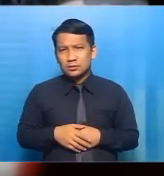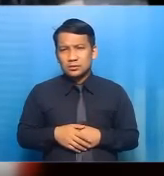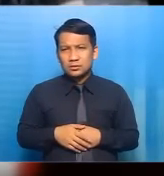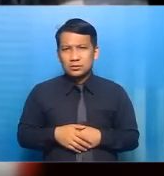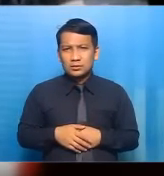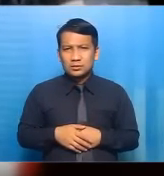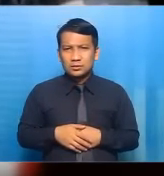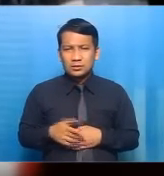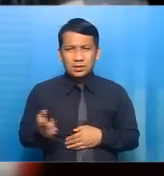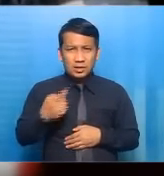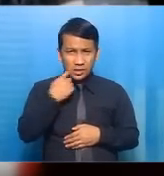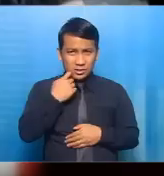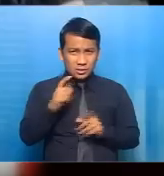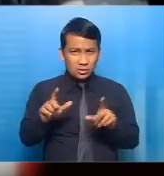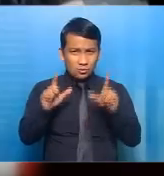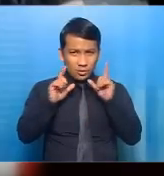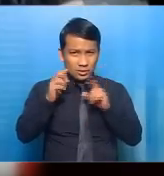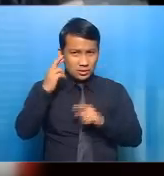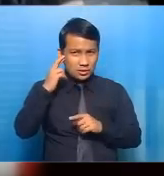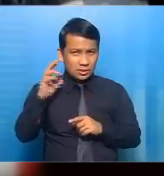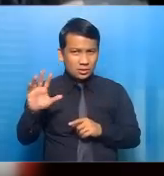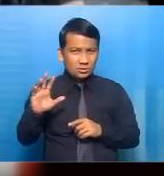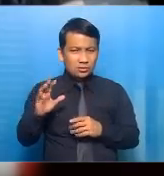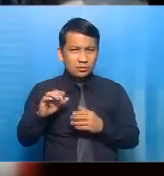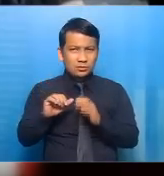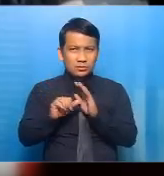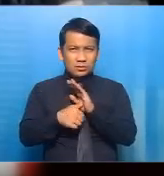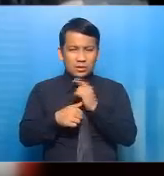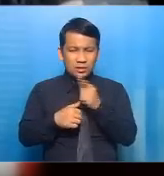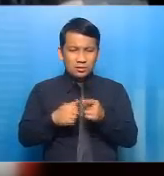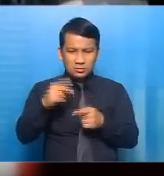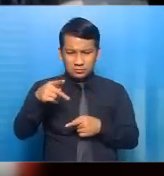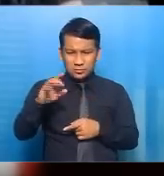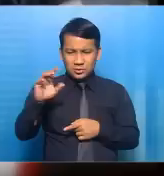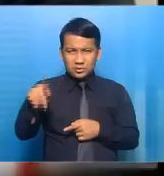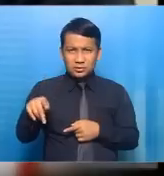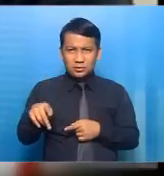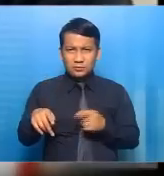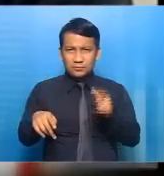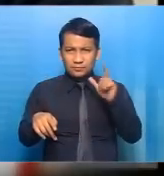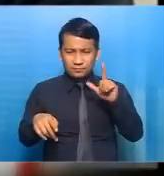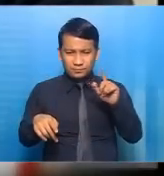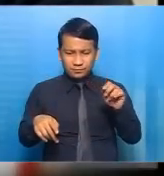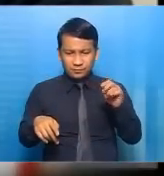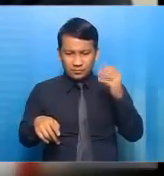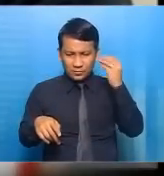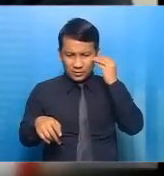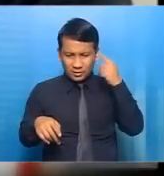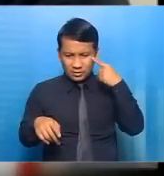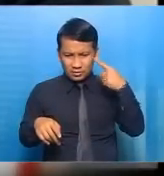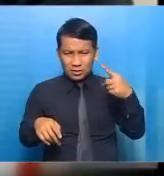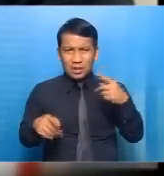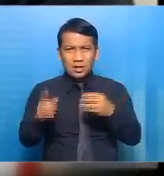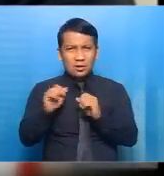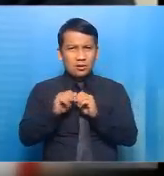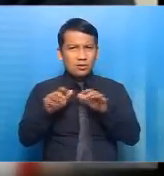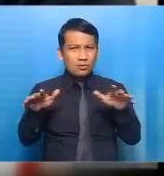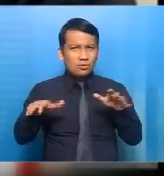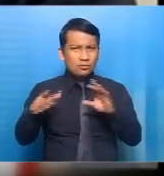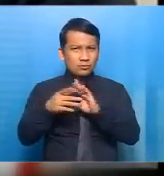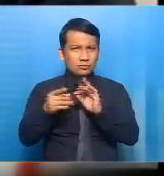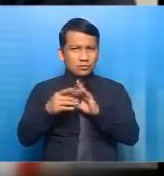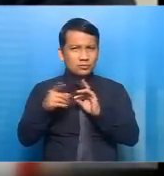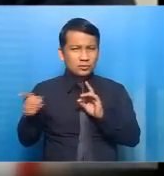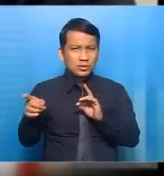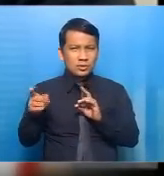Pero kanina sa Wanted sa radyo, marihing itinanggi ng PCP commander na si Lieutenant Marvin Peralta ang lahat ng salaysay ng